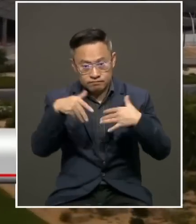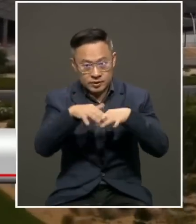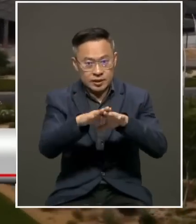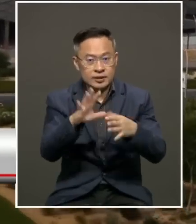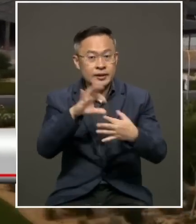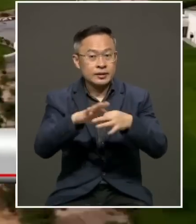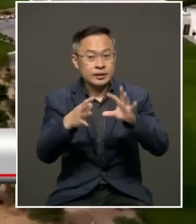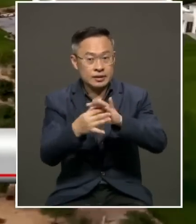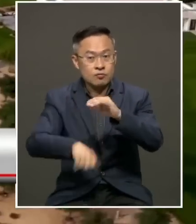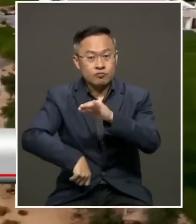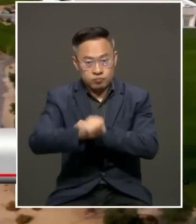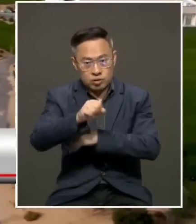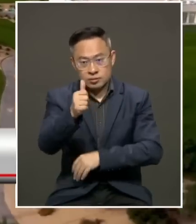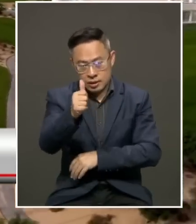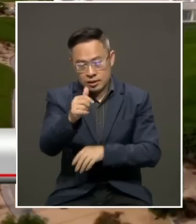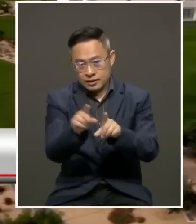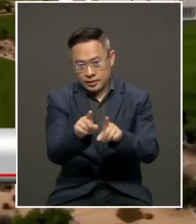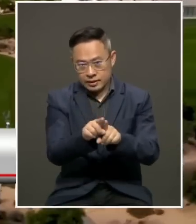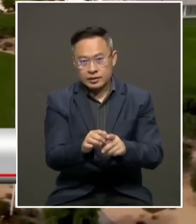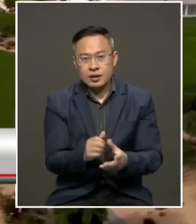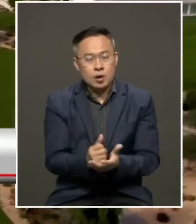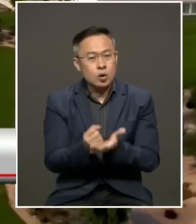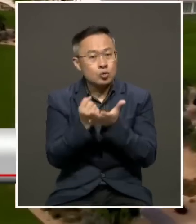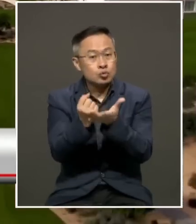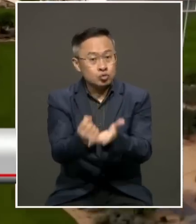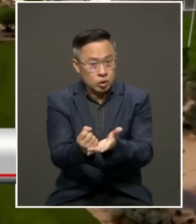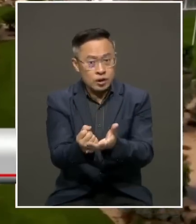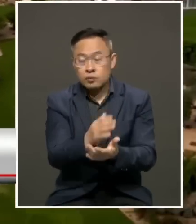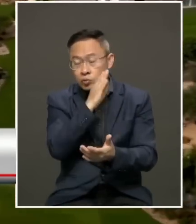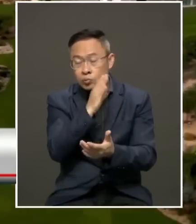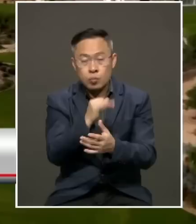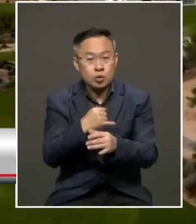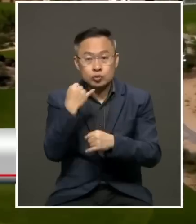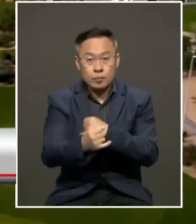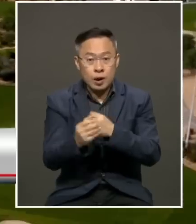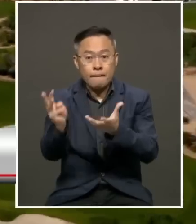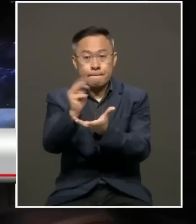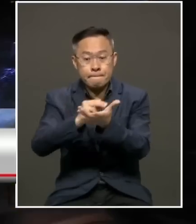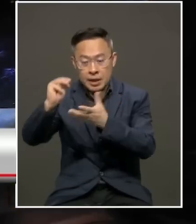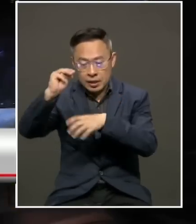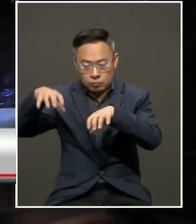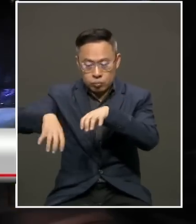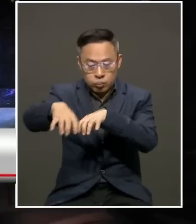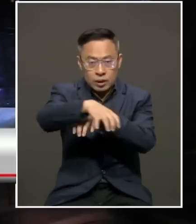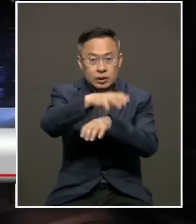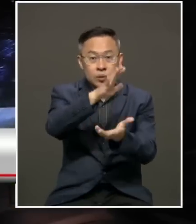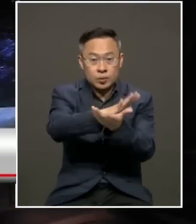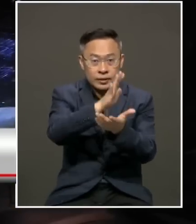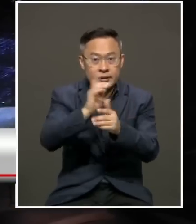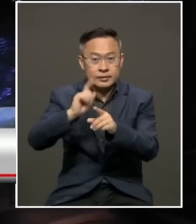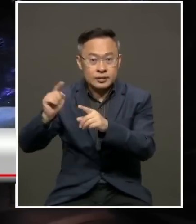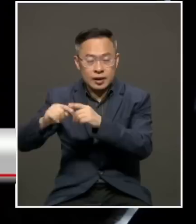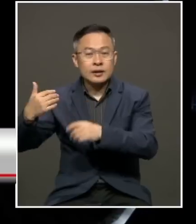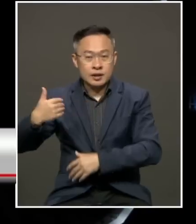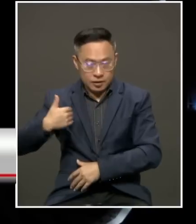เอ่อนี่แหละค่ะสถานที่แข่งขันขึ้นมาแล้วมันก็ทำให้เหมือนหลังจากเนี้ยมหาวิทยาลัยต่างๆโรงเรียนต่างๆเองเวลาจะจัดกิจกรรมอะไร